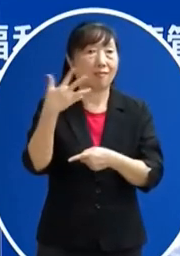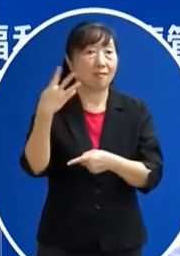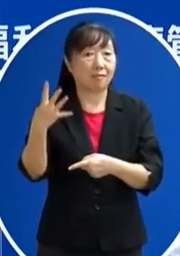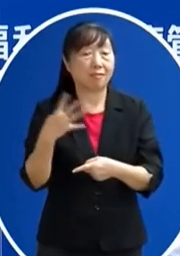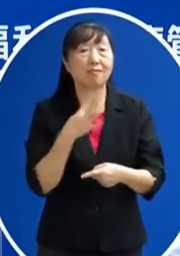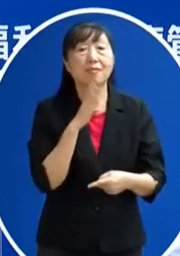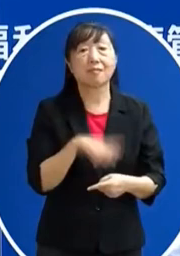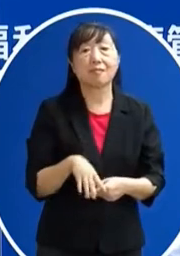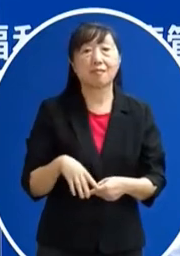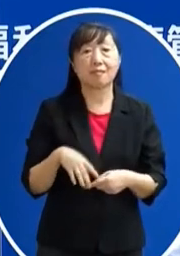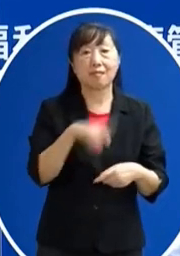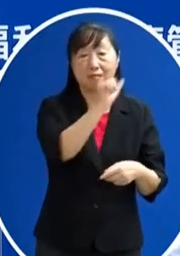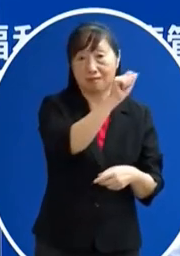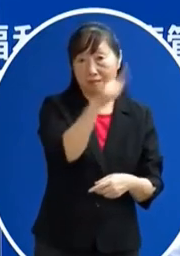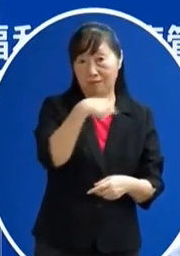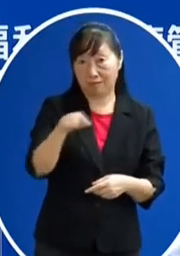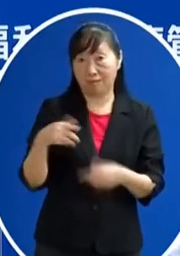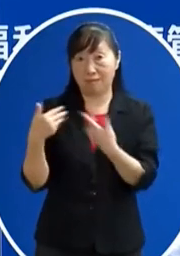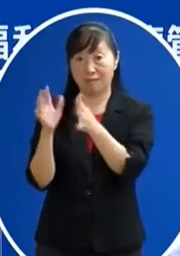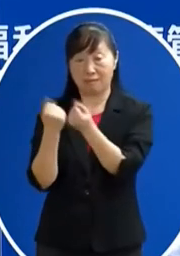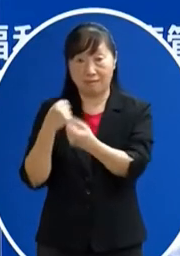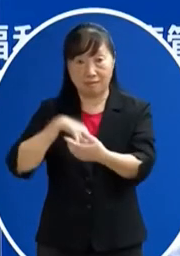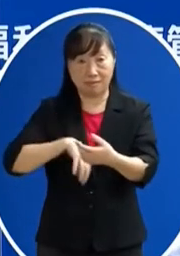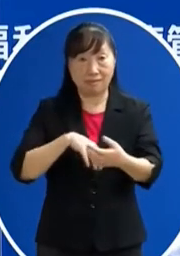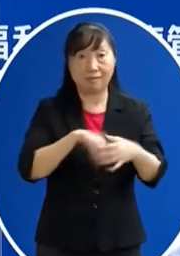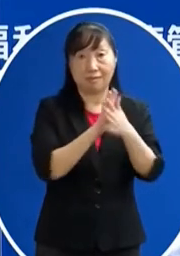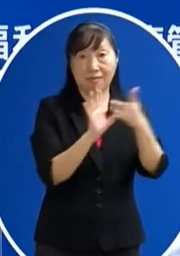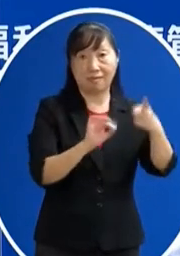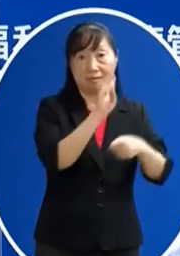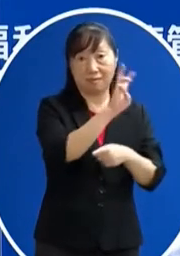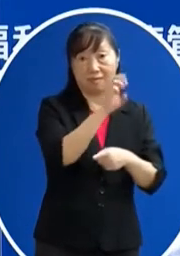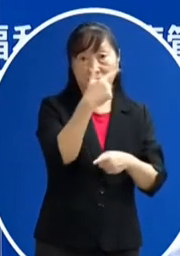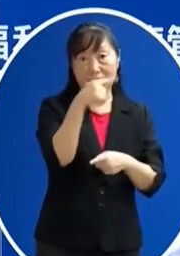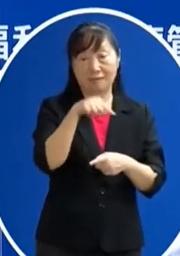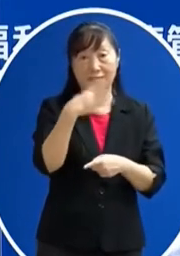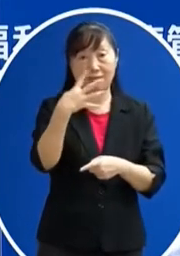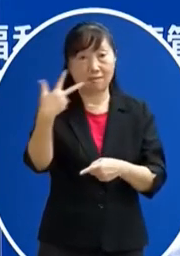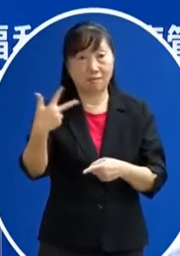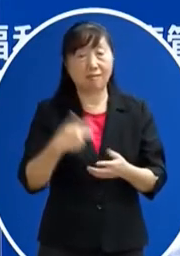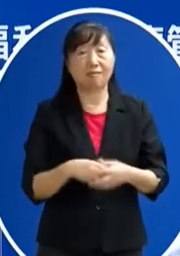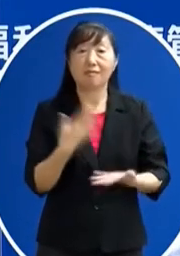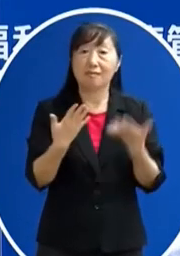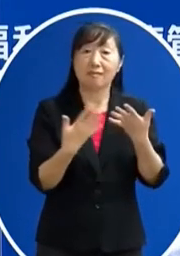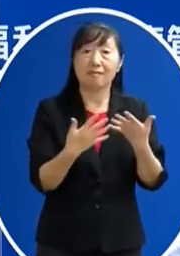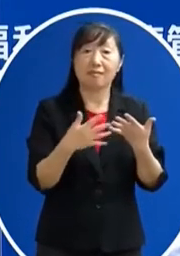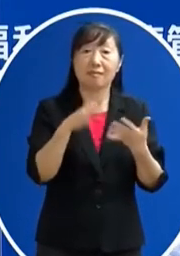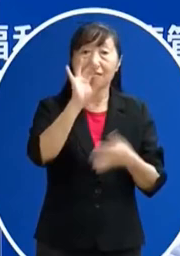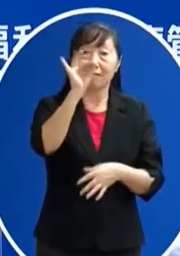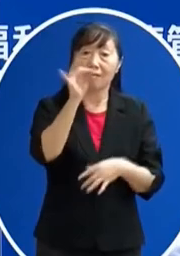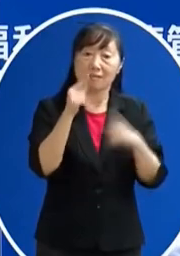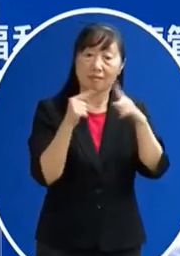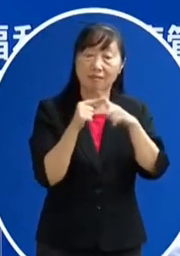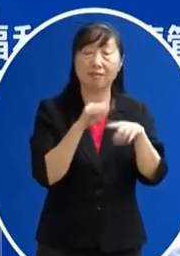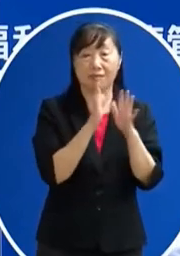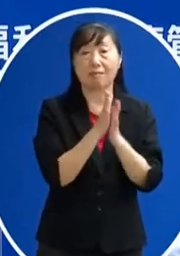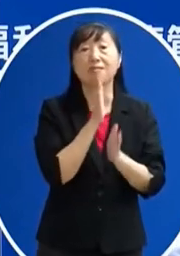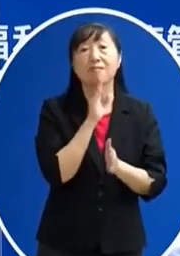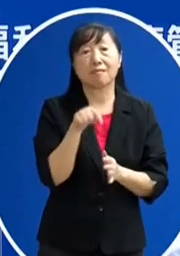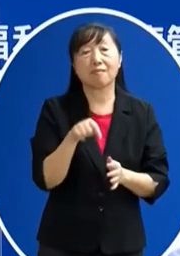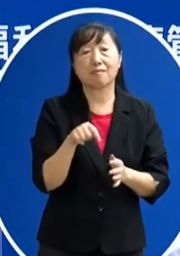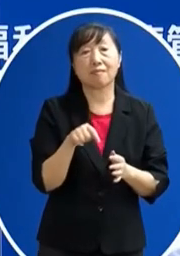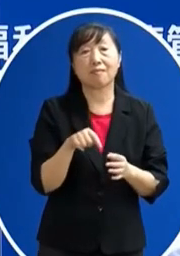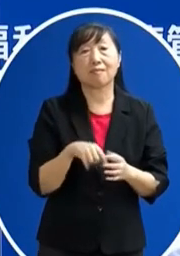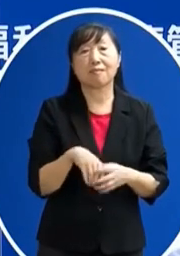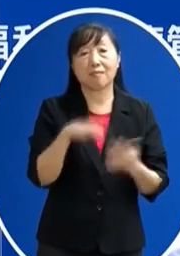A G 跟 Moderna 都可以的，占了36.47%。好，有将近100万人。那